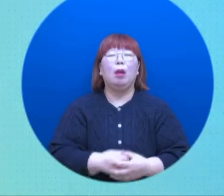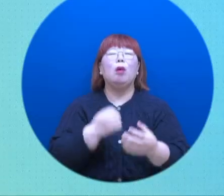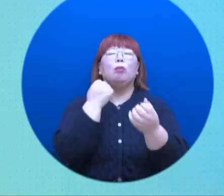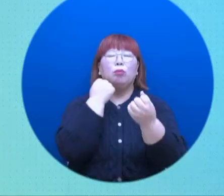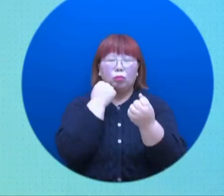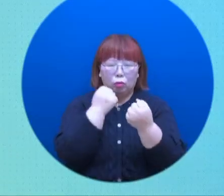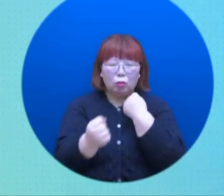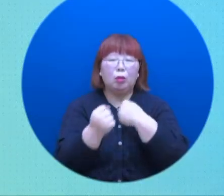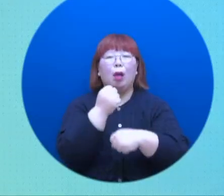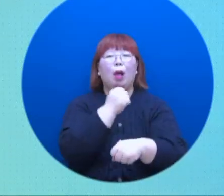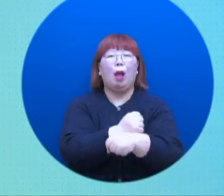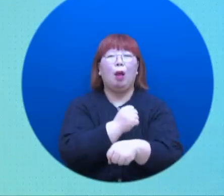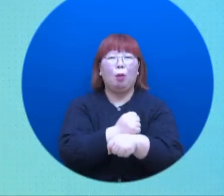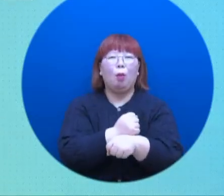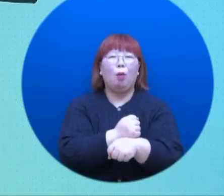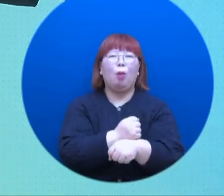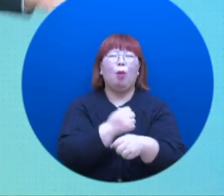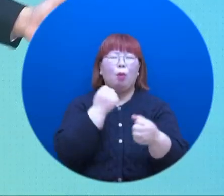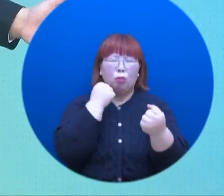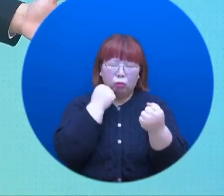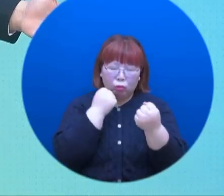불구하고